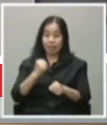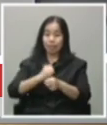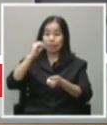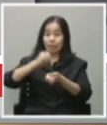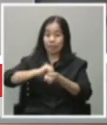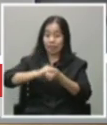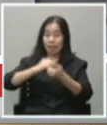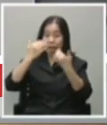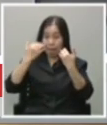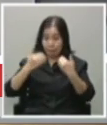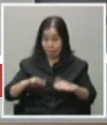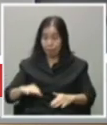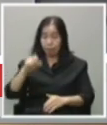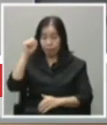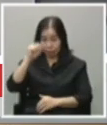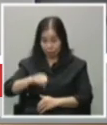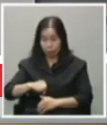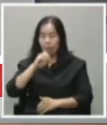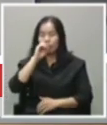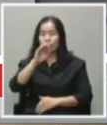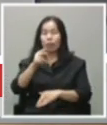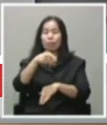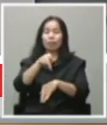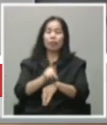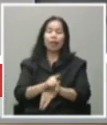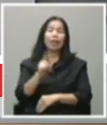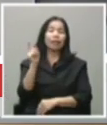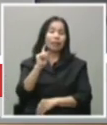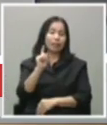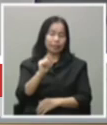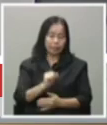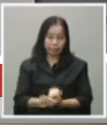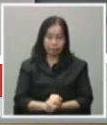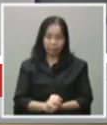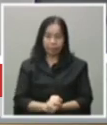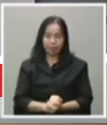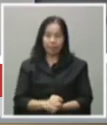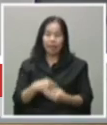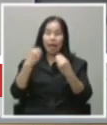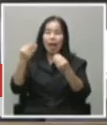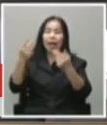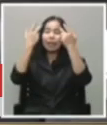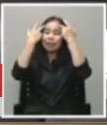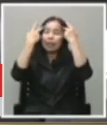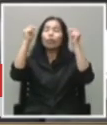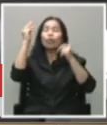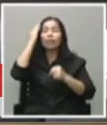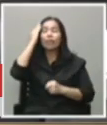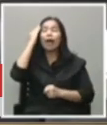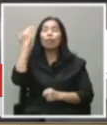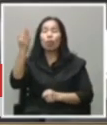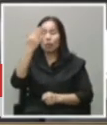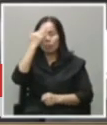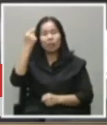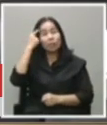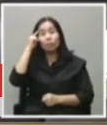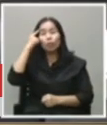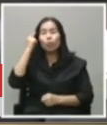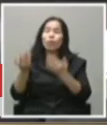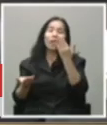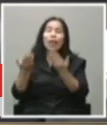แจ้งให้ท่านประธานได้รับทราบกับท่านนายกได้รับรู้ไว้ก่อนนะครับท่านอาจจะไม่ทราบเรื่องนี้เพราะว่าปัญหาอยู่